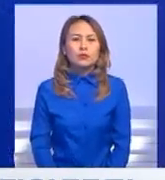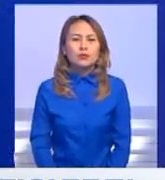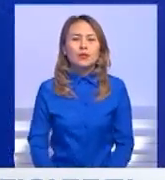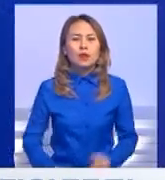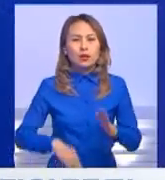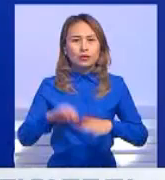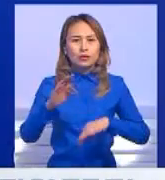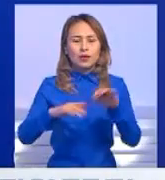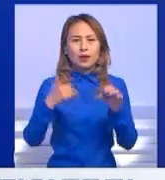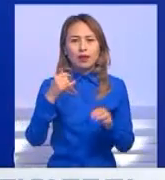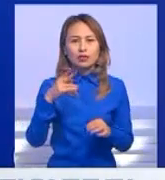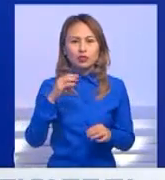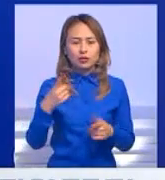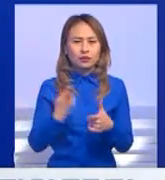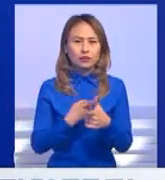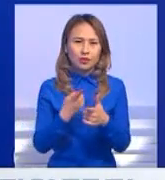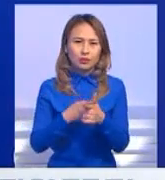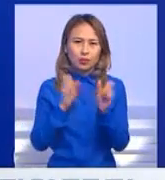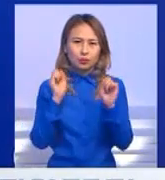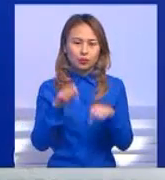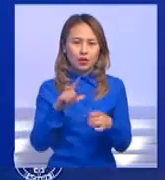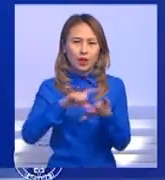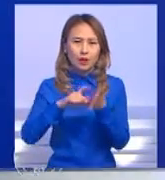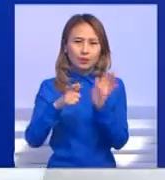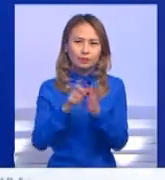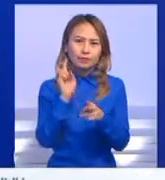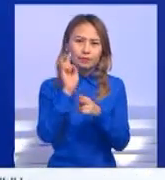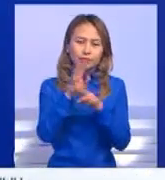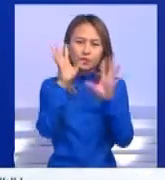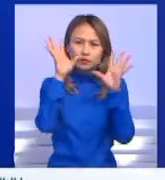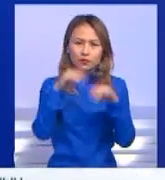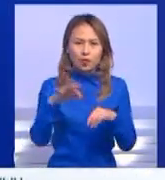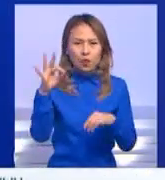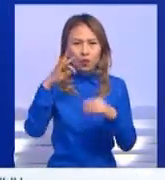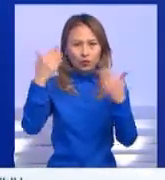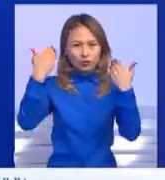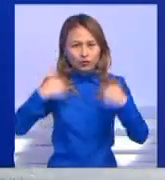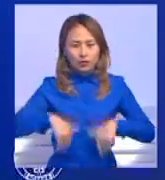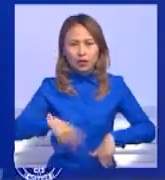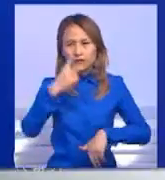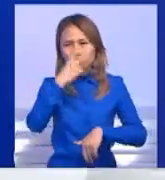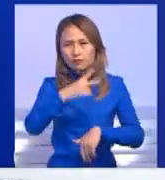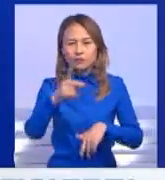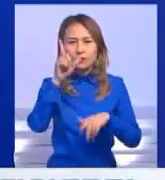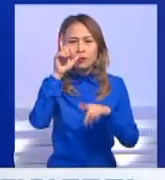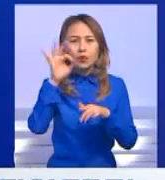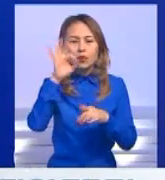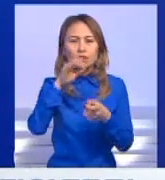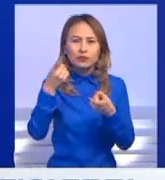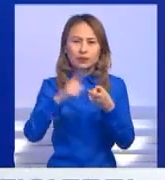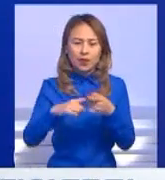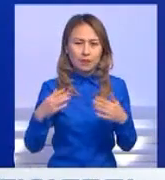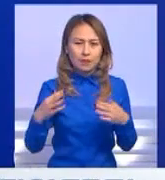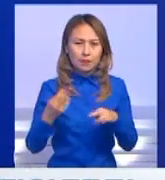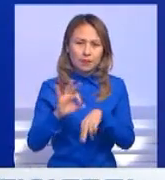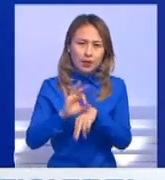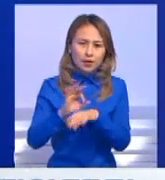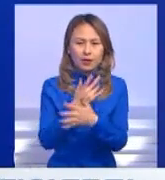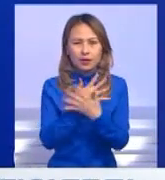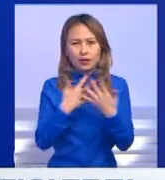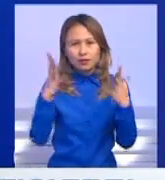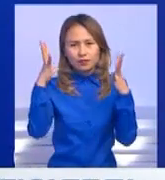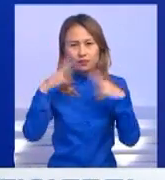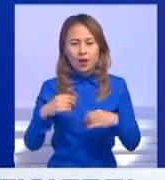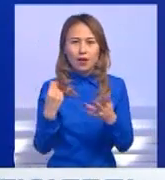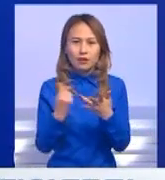Қолыңызда гаджет арқылы жеке кабинетіңізге кіріп, денсаулығыңызға қатысты барлық ақпаратты көре аласыз. Жеке басыңызға қатысты мәліметтермен бұрынғы